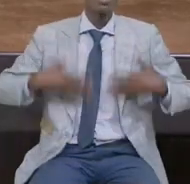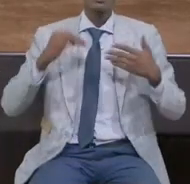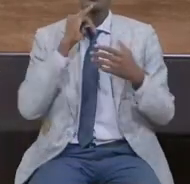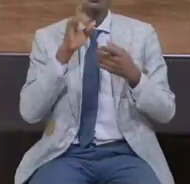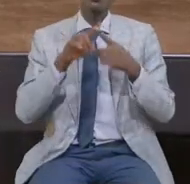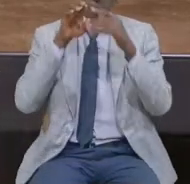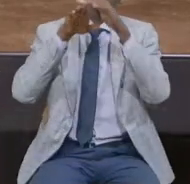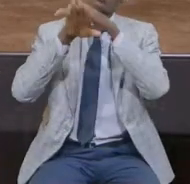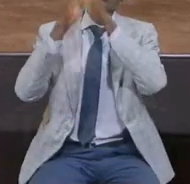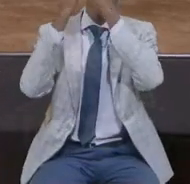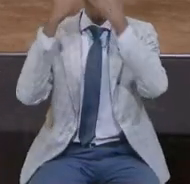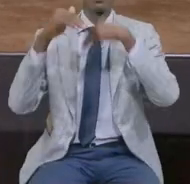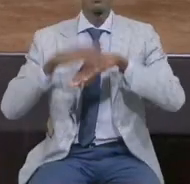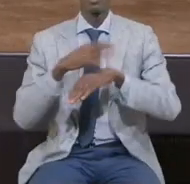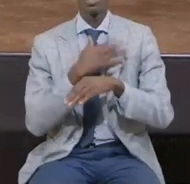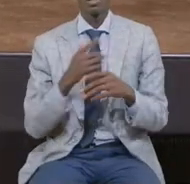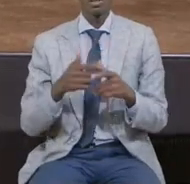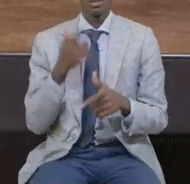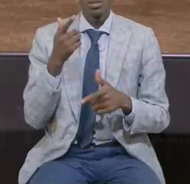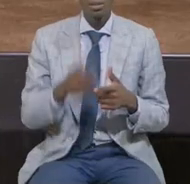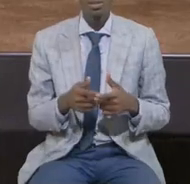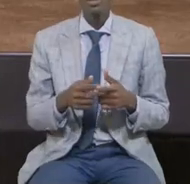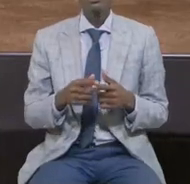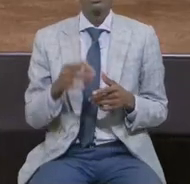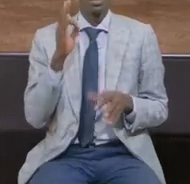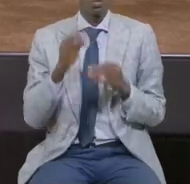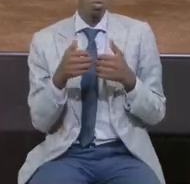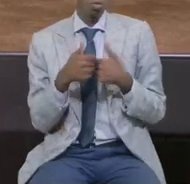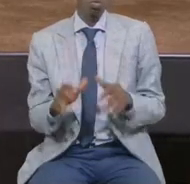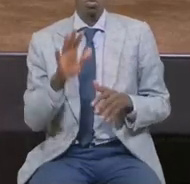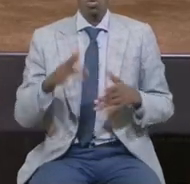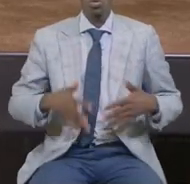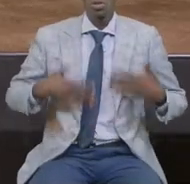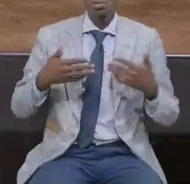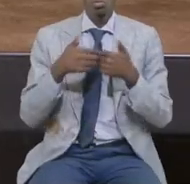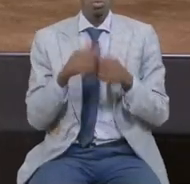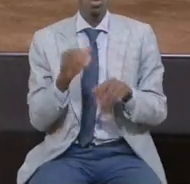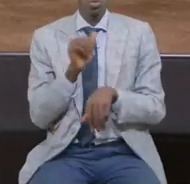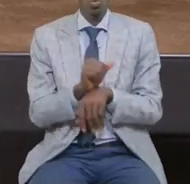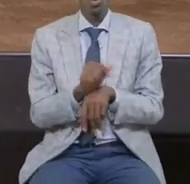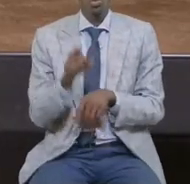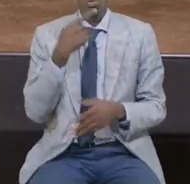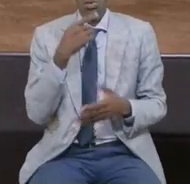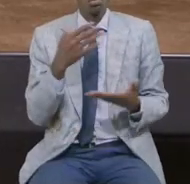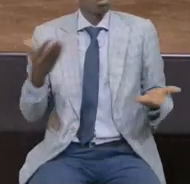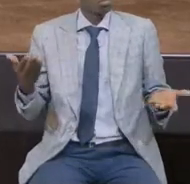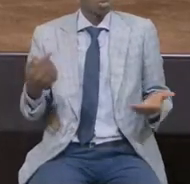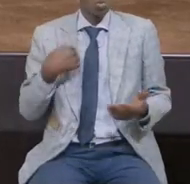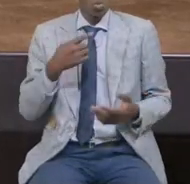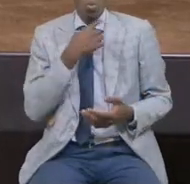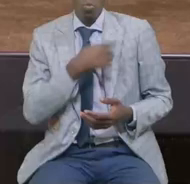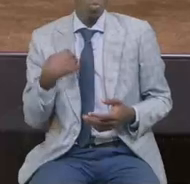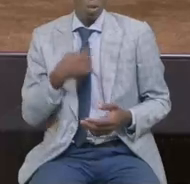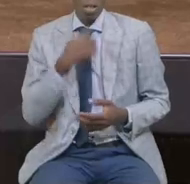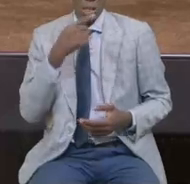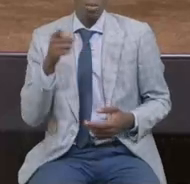ciel. Et puis, si tu perds ton boulot, ils vont te dire que ouais, on te l'a dit,